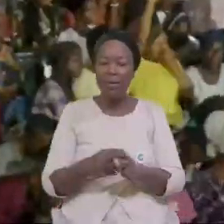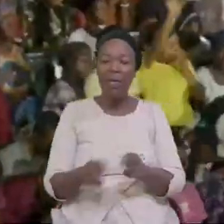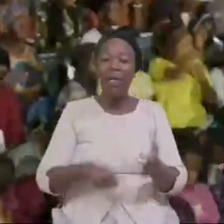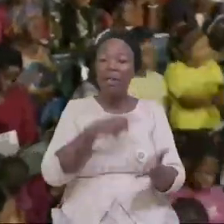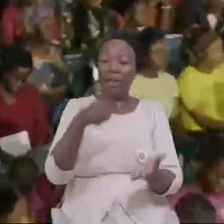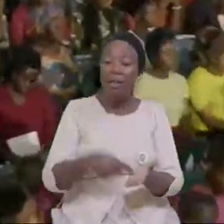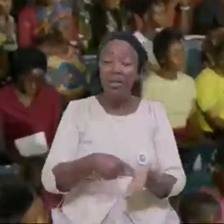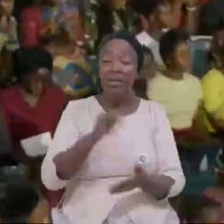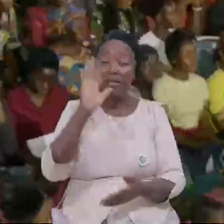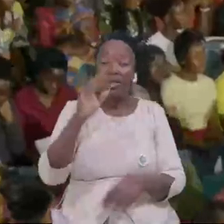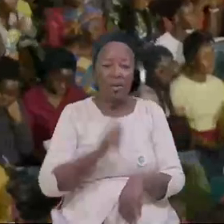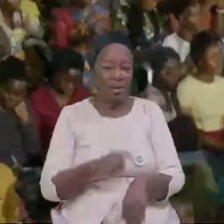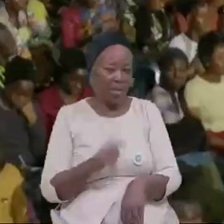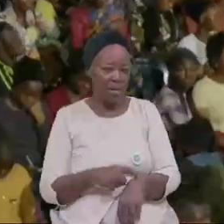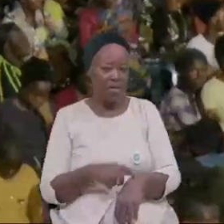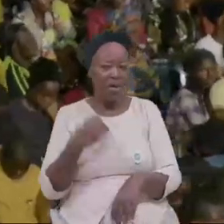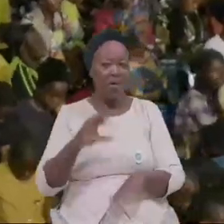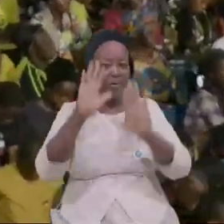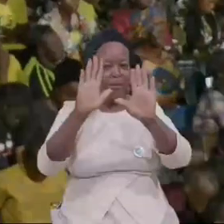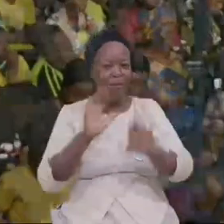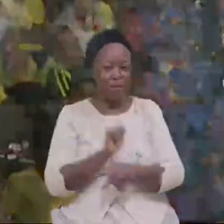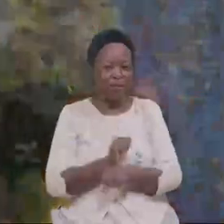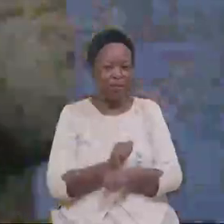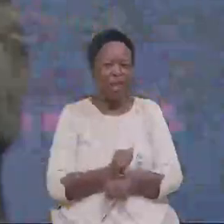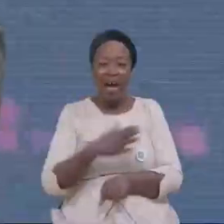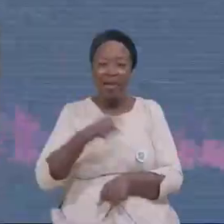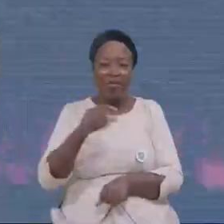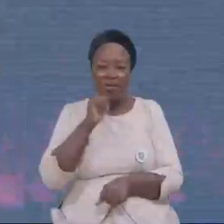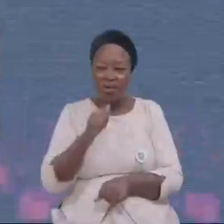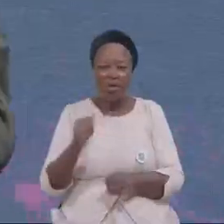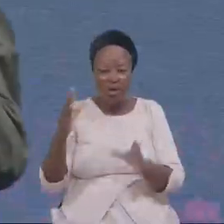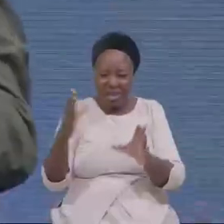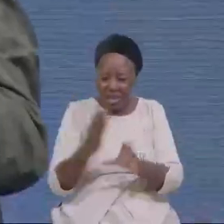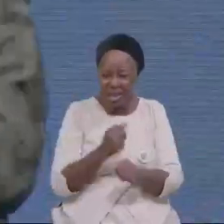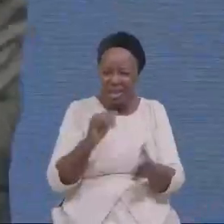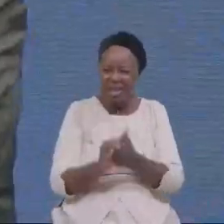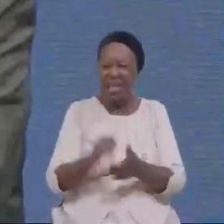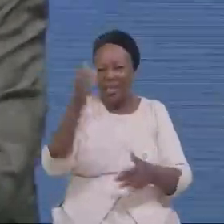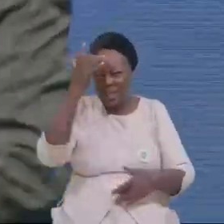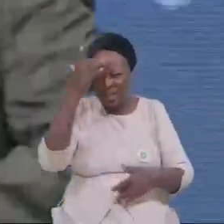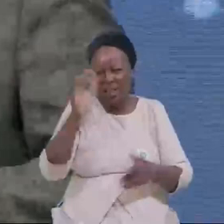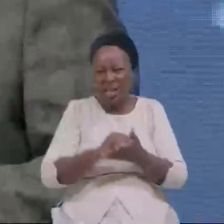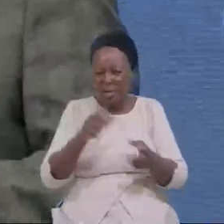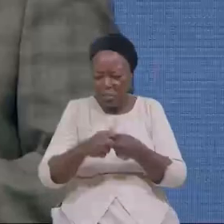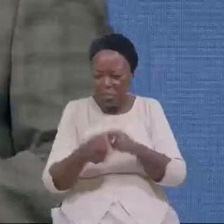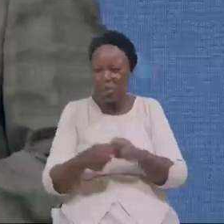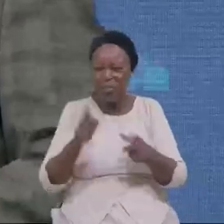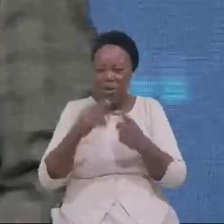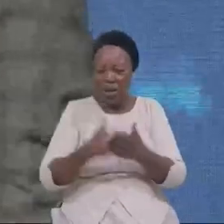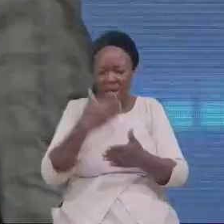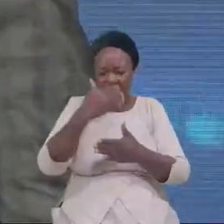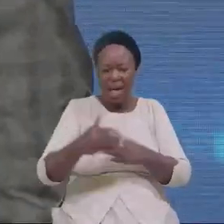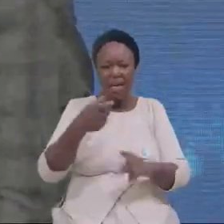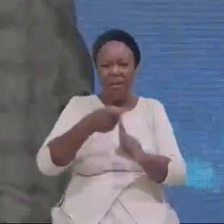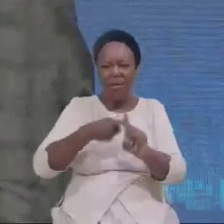Voici ton heure de miracle. Et tu ne vas plus repartir avec cette maladie, affliction. Et